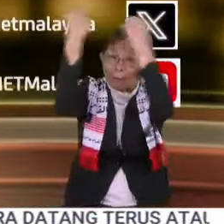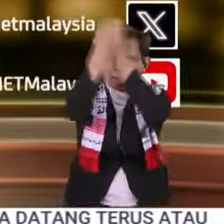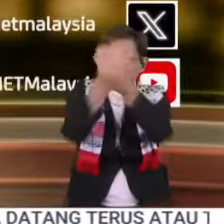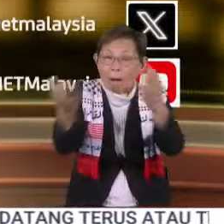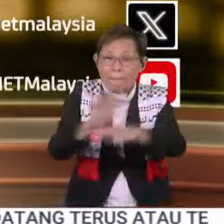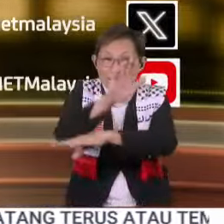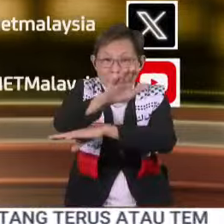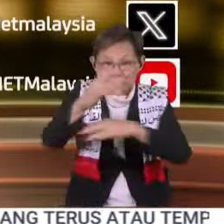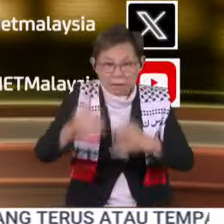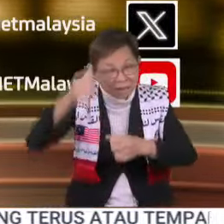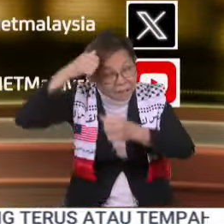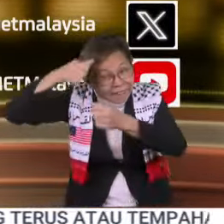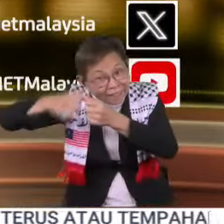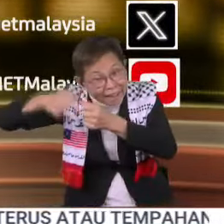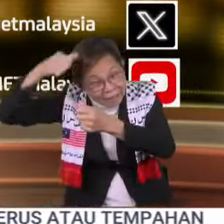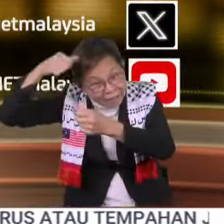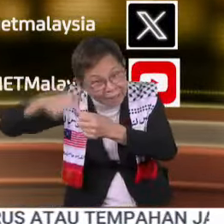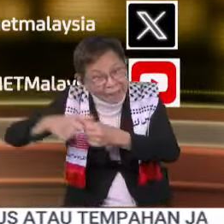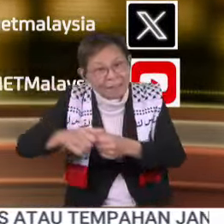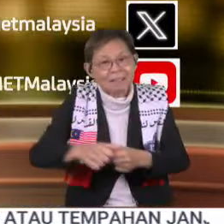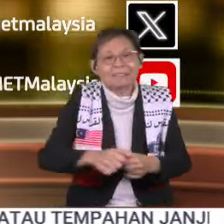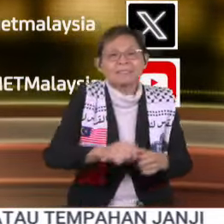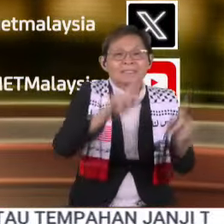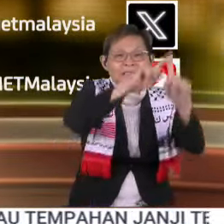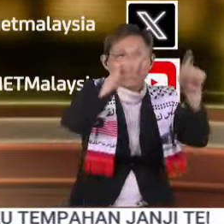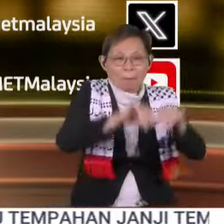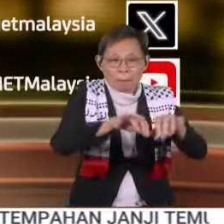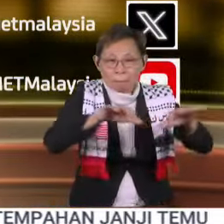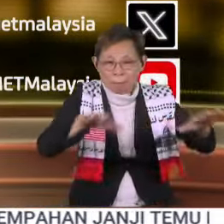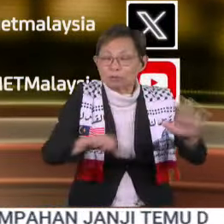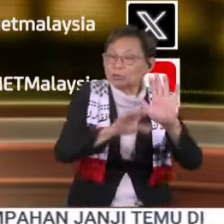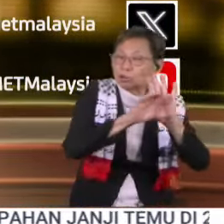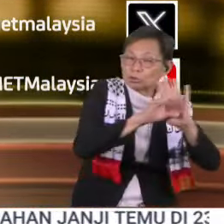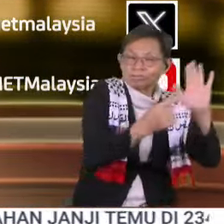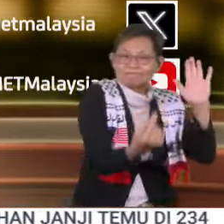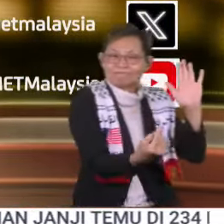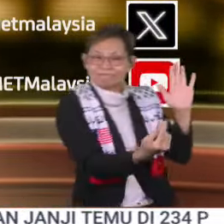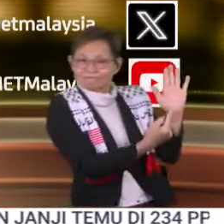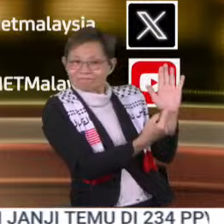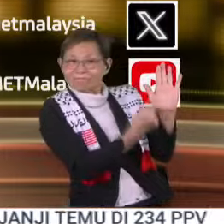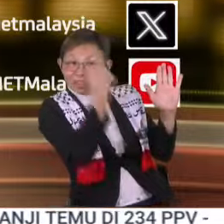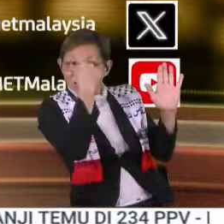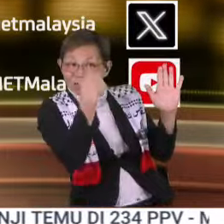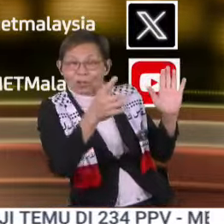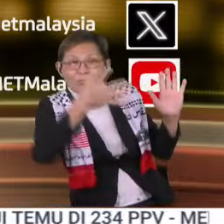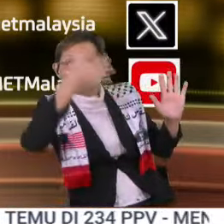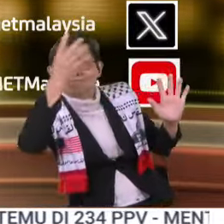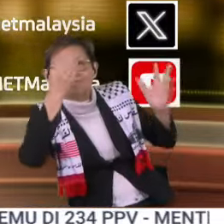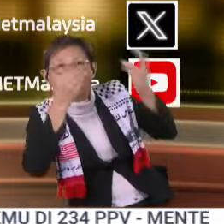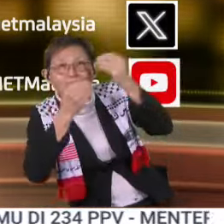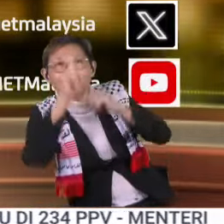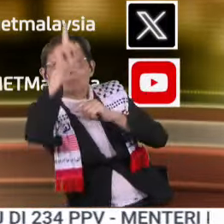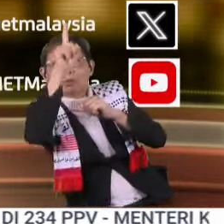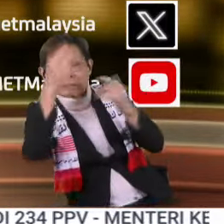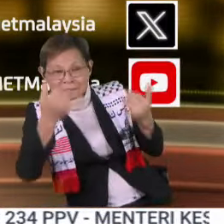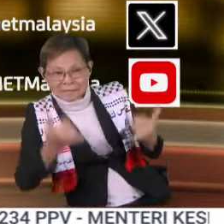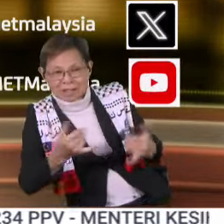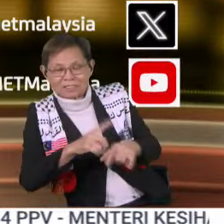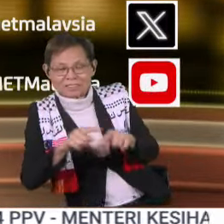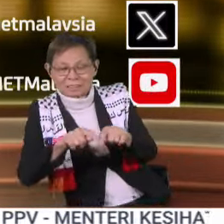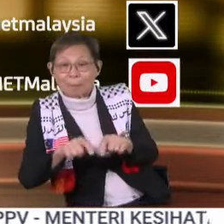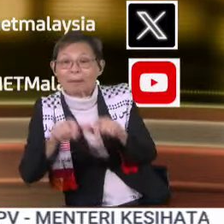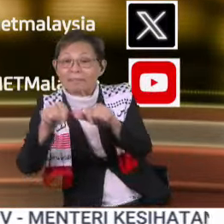pada petang ini. Jangan lupa ikuti kami di laman media sosial seperti yang tertera di sini untuk mengetahui keadaan cuaca semasa di